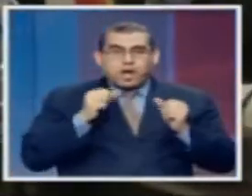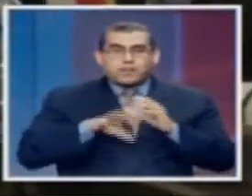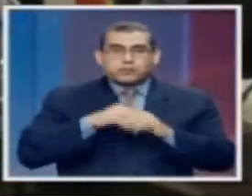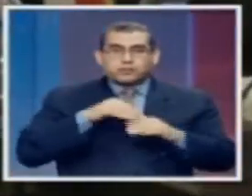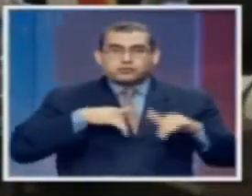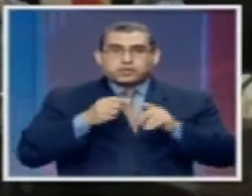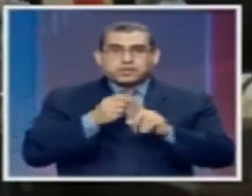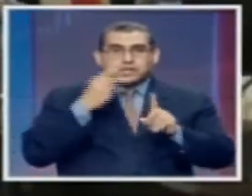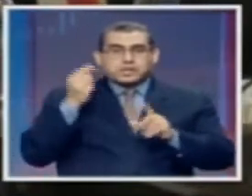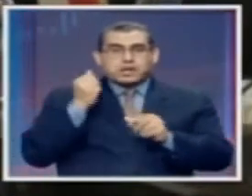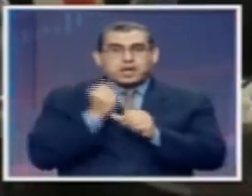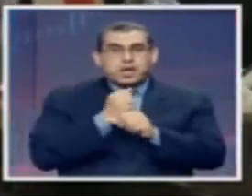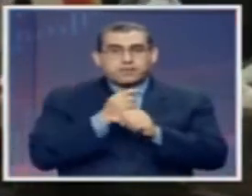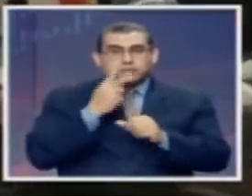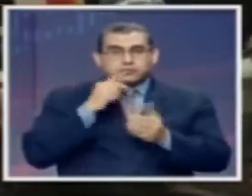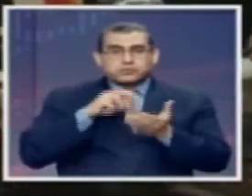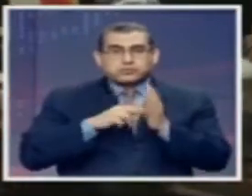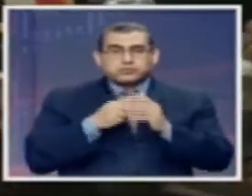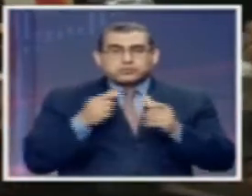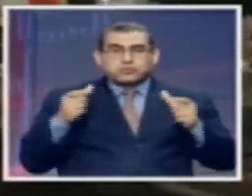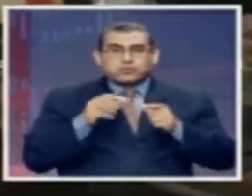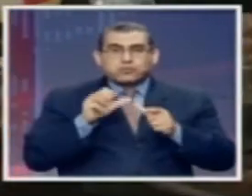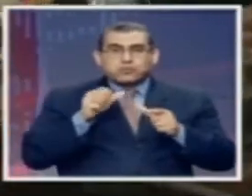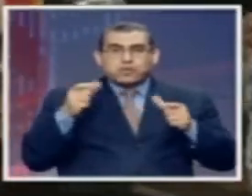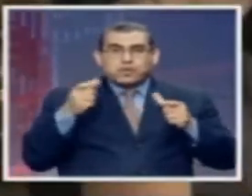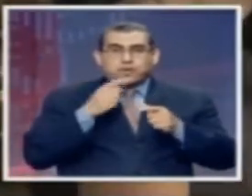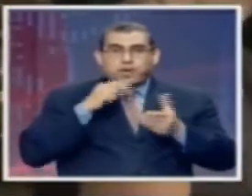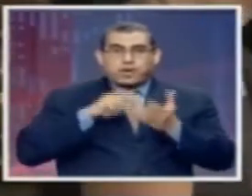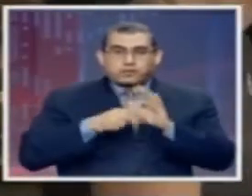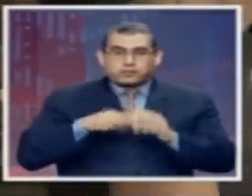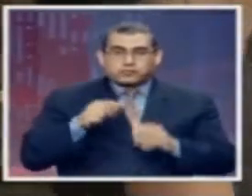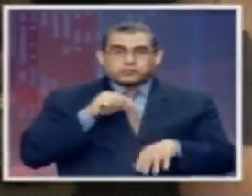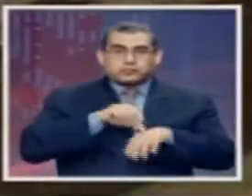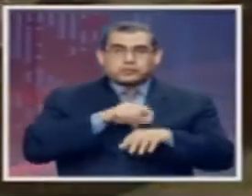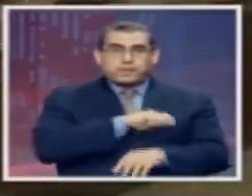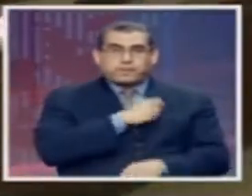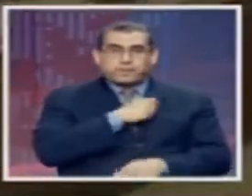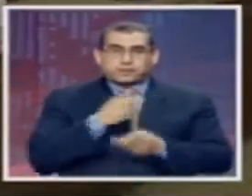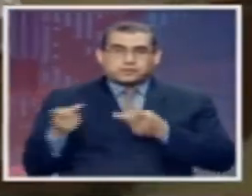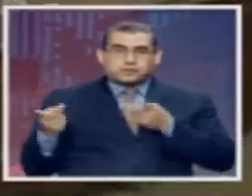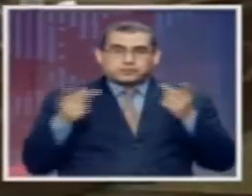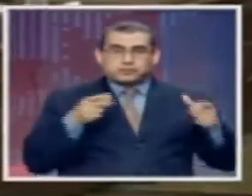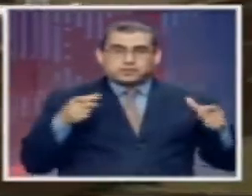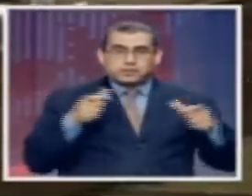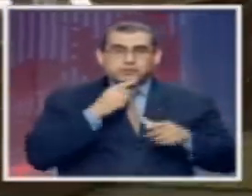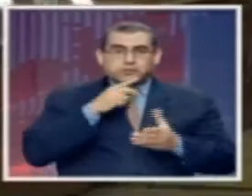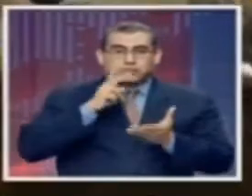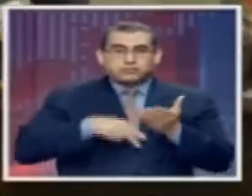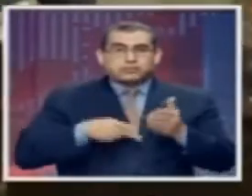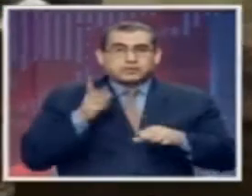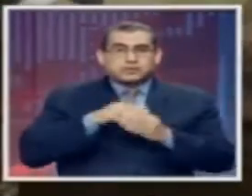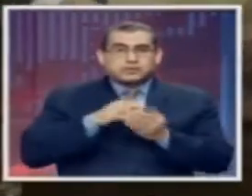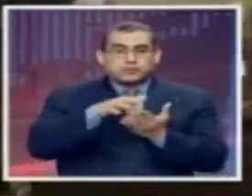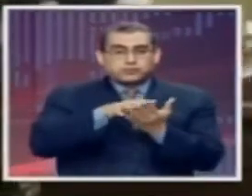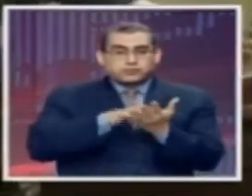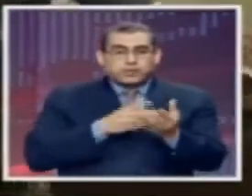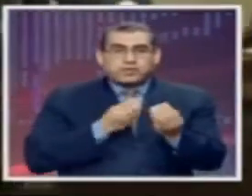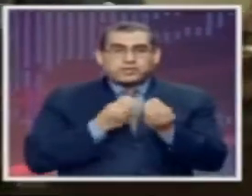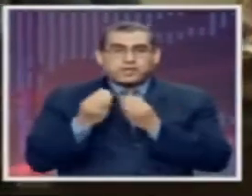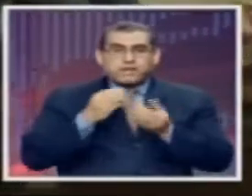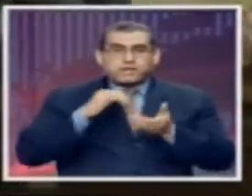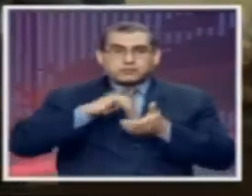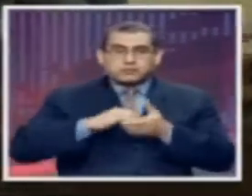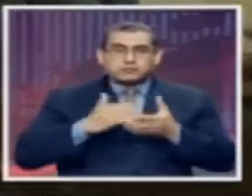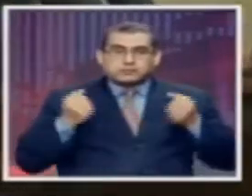والسياحة وتحضيرات مؤتمر الاتحاد المتوسطي القادم في برشلونة. تم التوقيع كذلك على مذكرة تفاهم لتعزيز